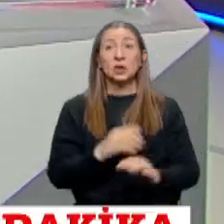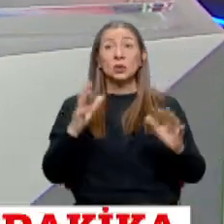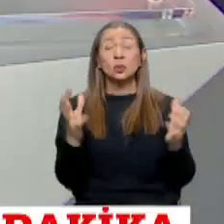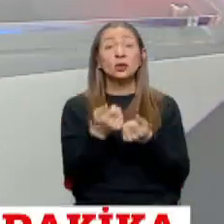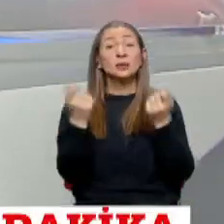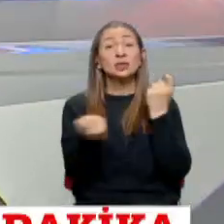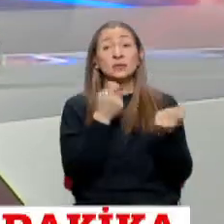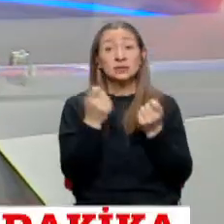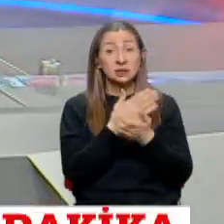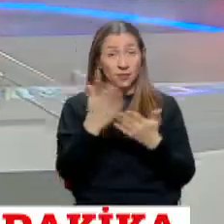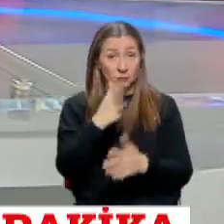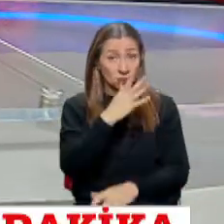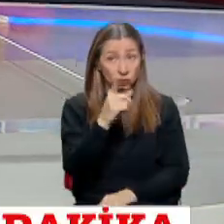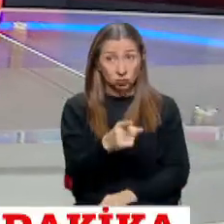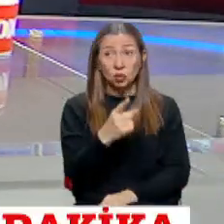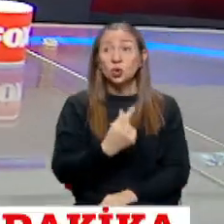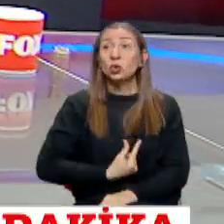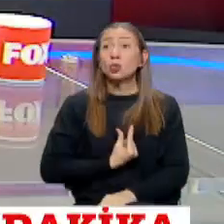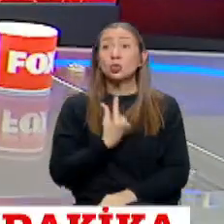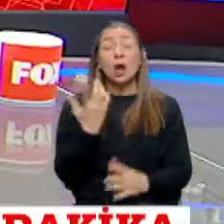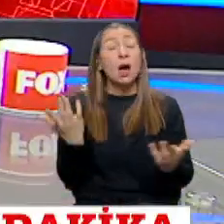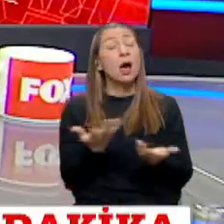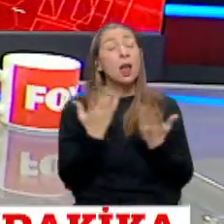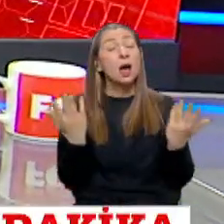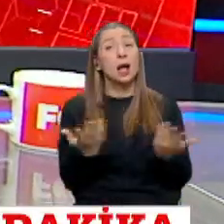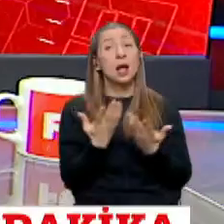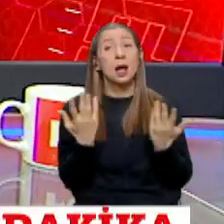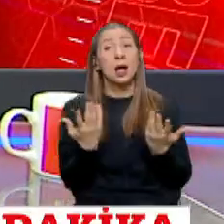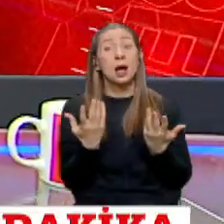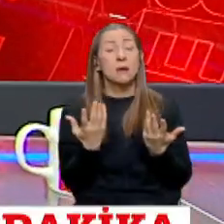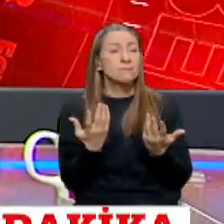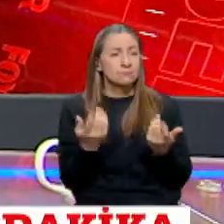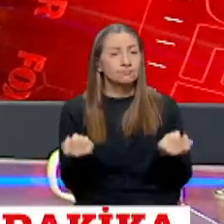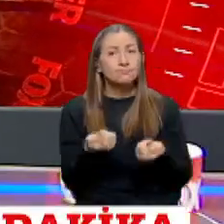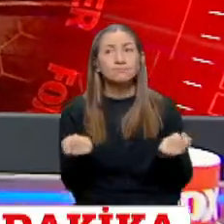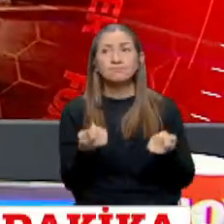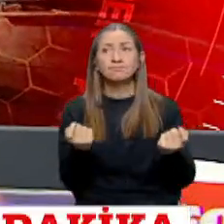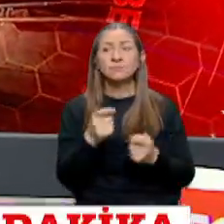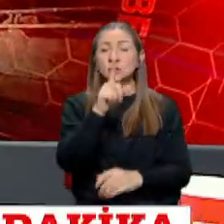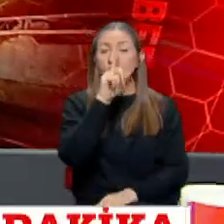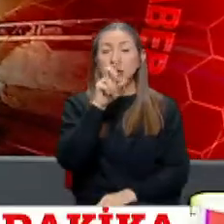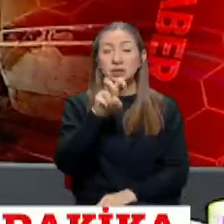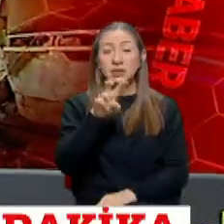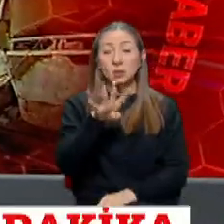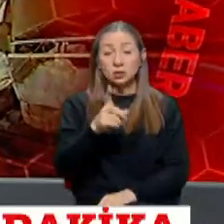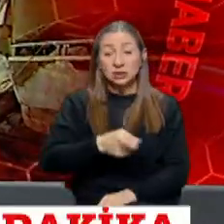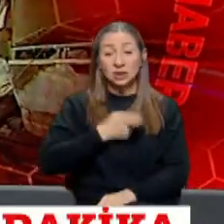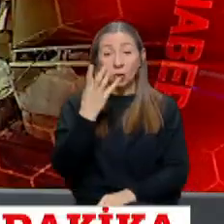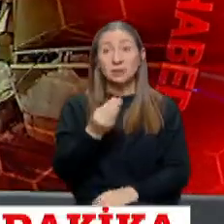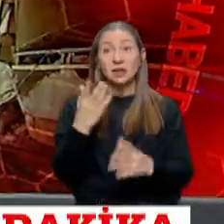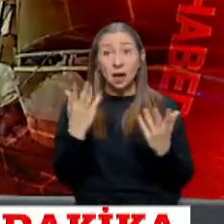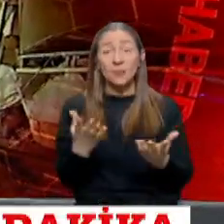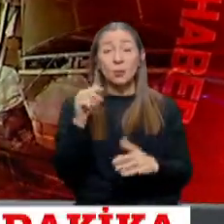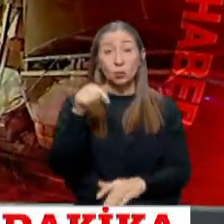kurtarma çabası da sürüyor biliyorsunuz. Umutlar da hala ayakta. 184. saat olmasına